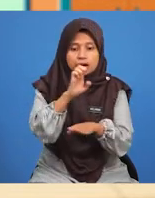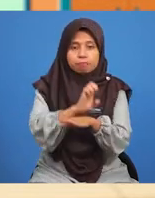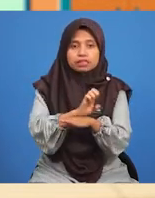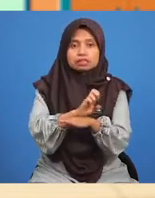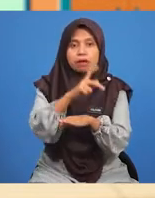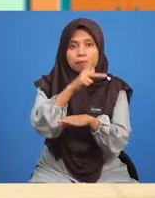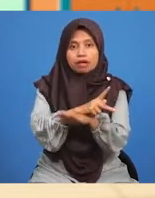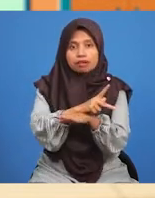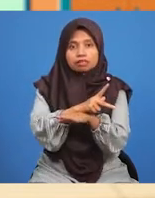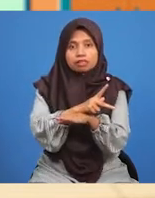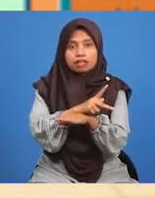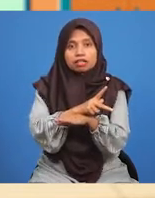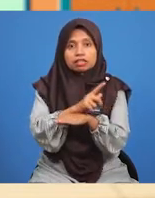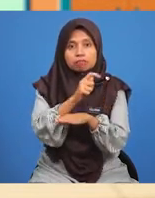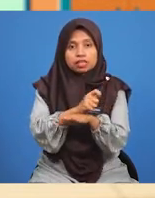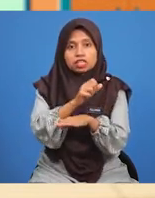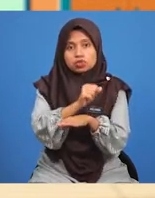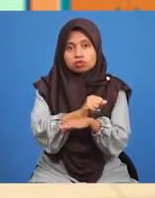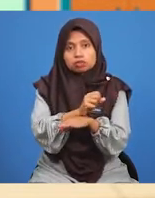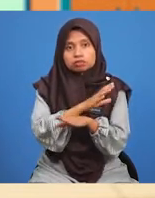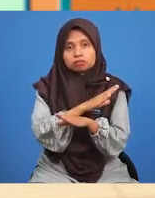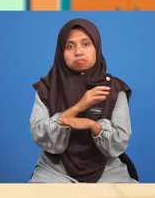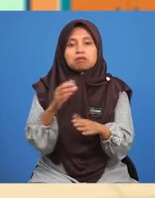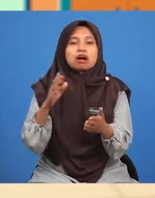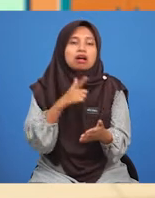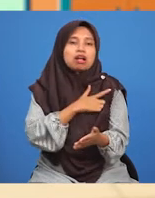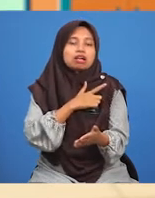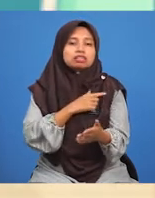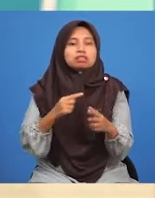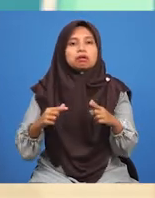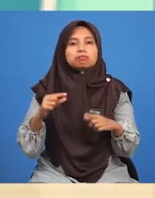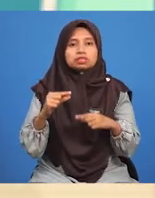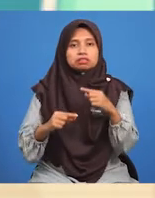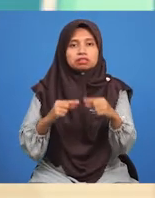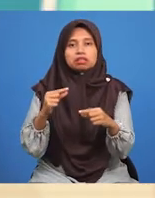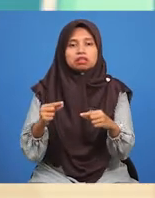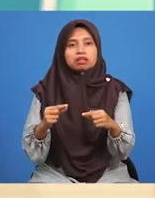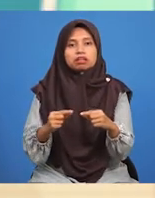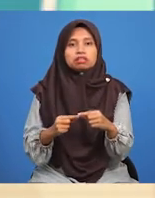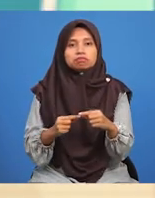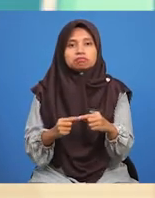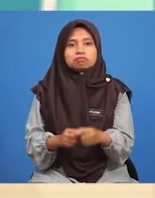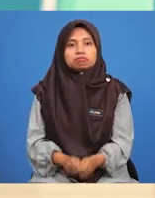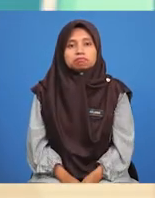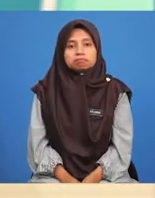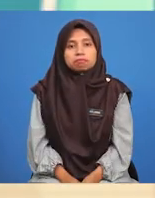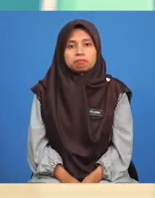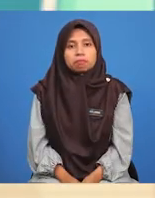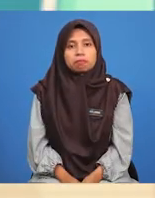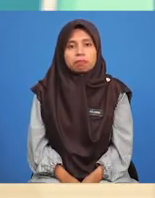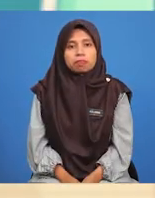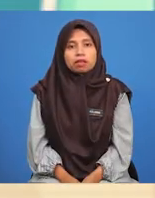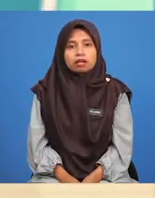suasa, malas bergerak, tidak merasa. Terimalah serangkap pantun daripada